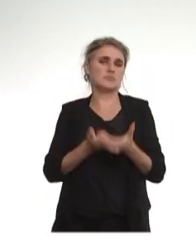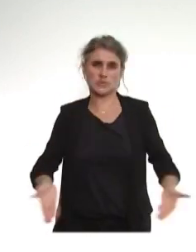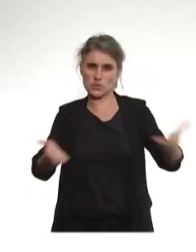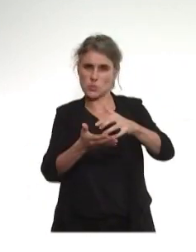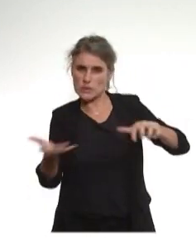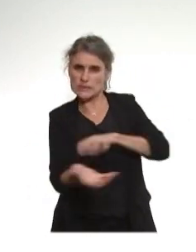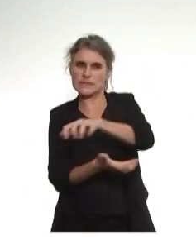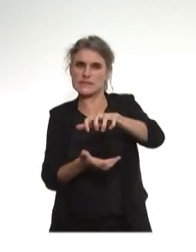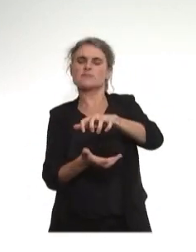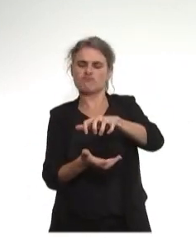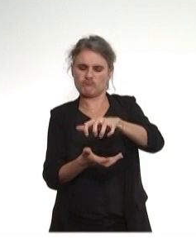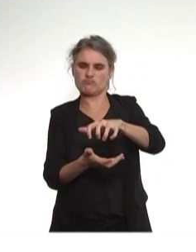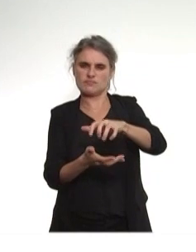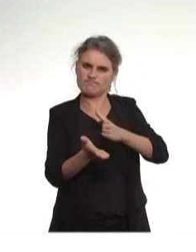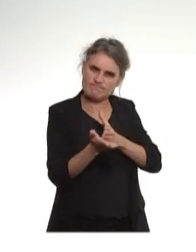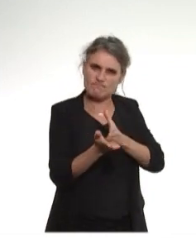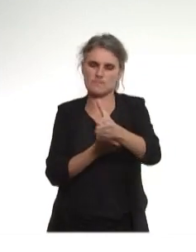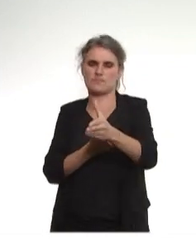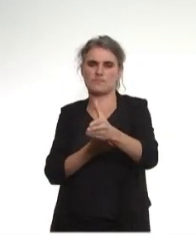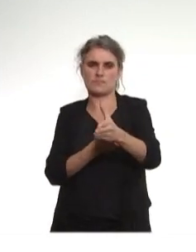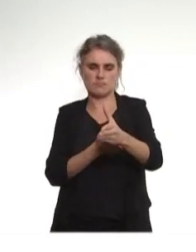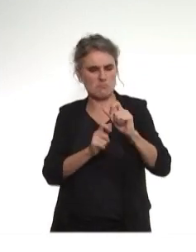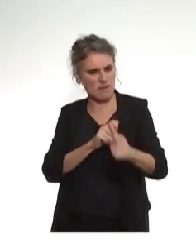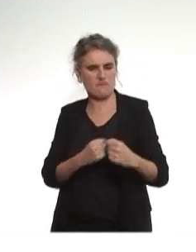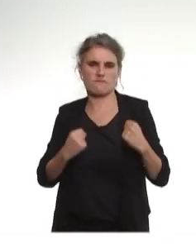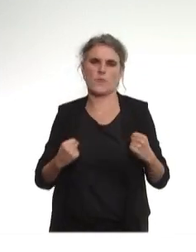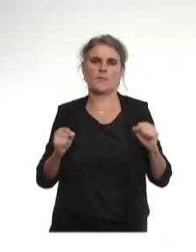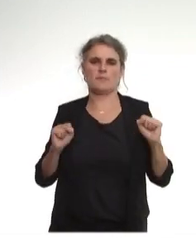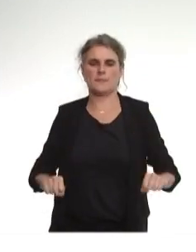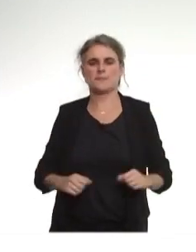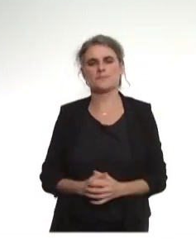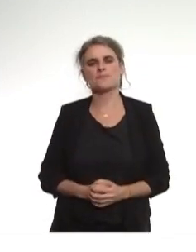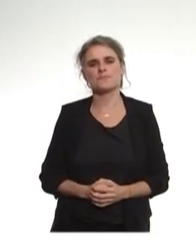crise dans les meilleures conditions et en ressortir plus fortes